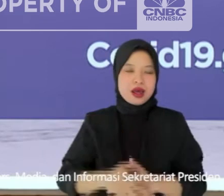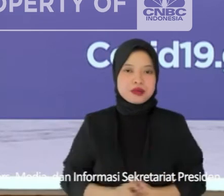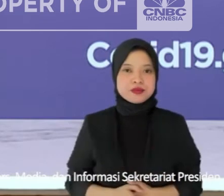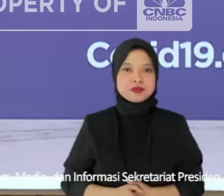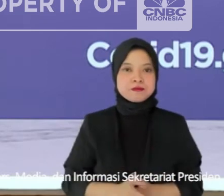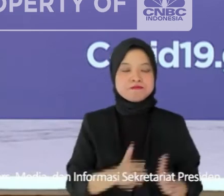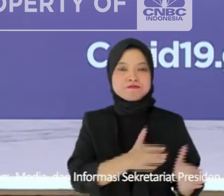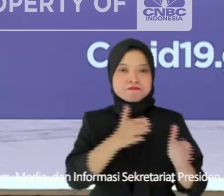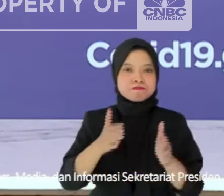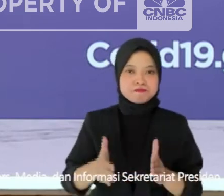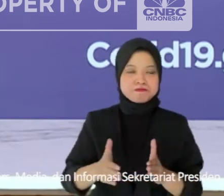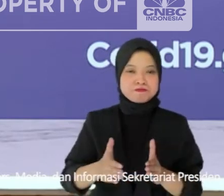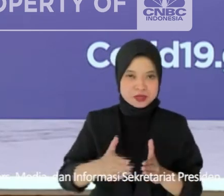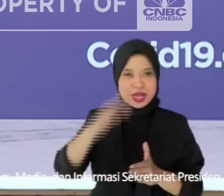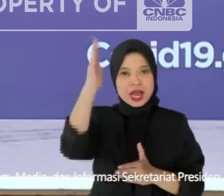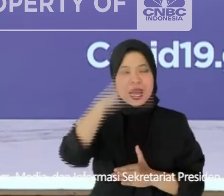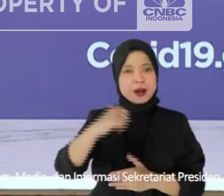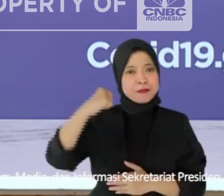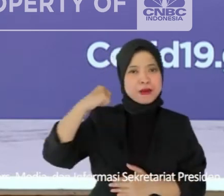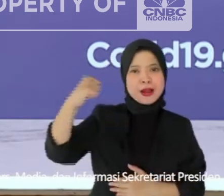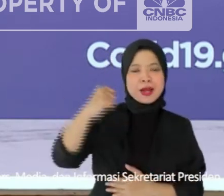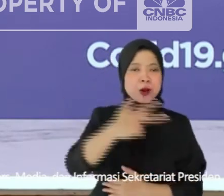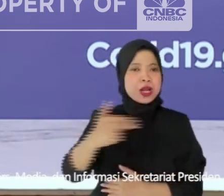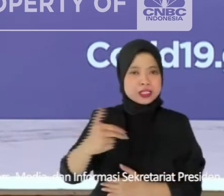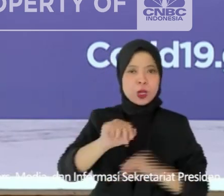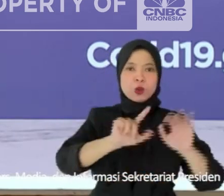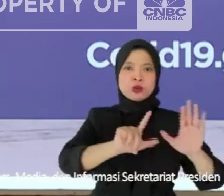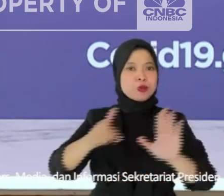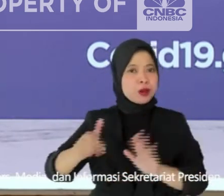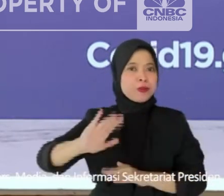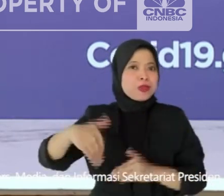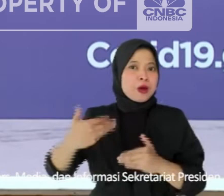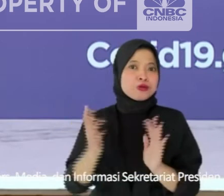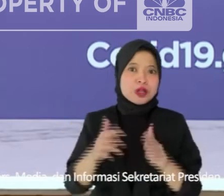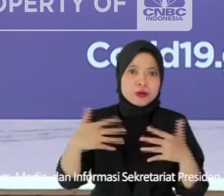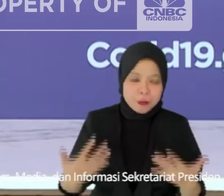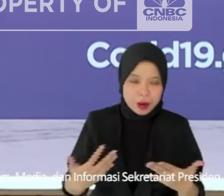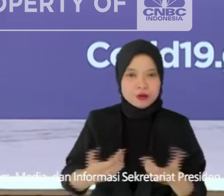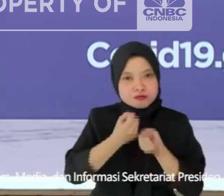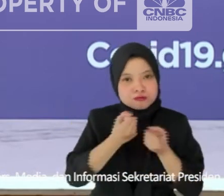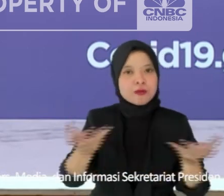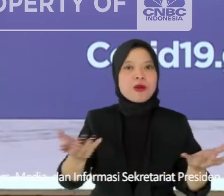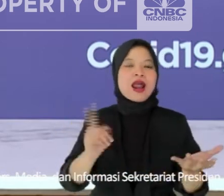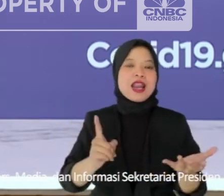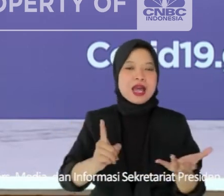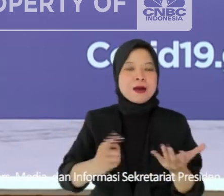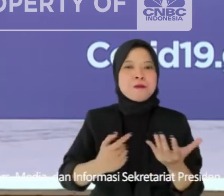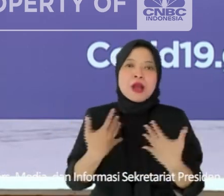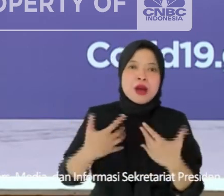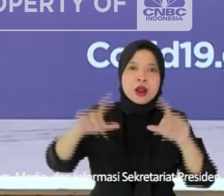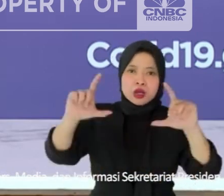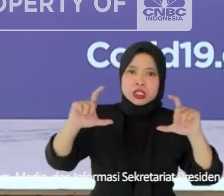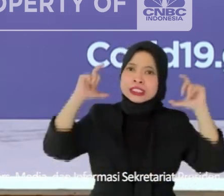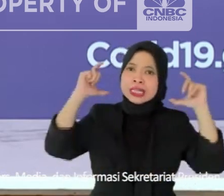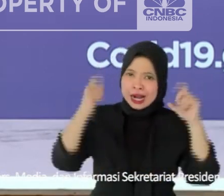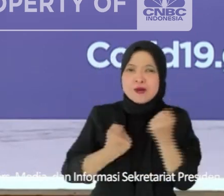selanjutnya dalam momentum peringatan Hari Kemerdekaan Indonesia yang ke-70 enam Saya akan menyampaikan kilas balik perjuangan